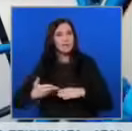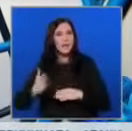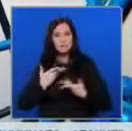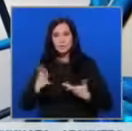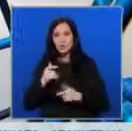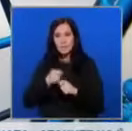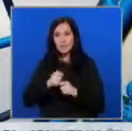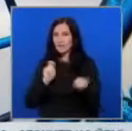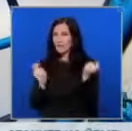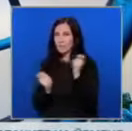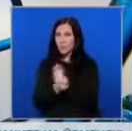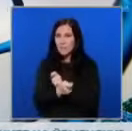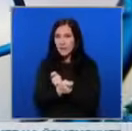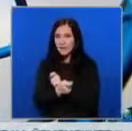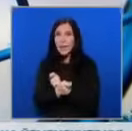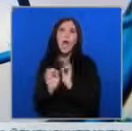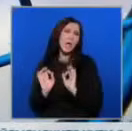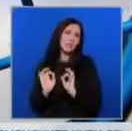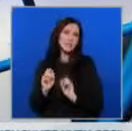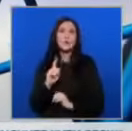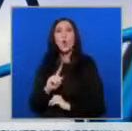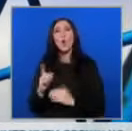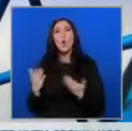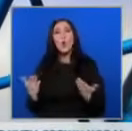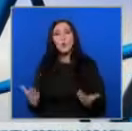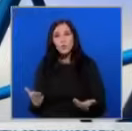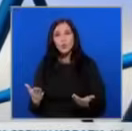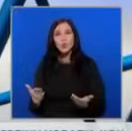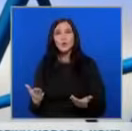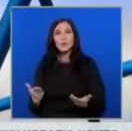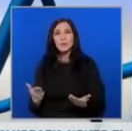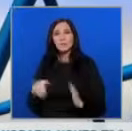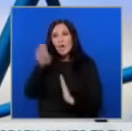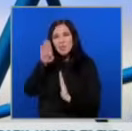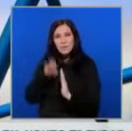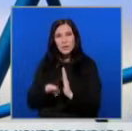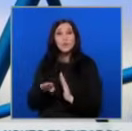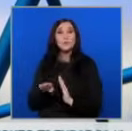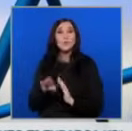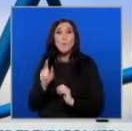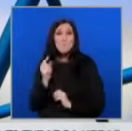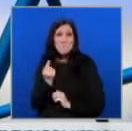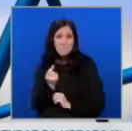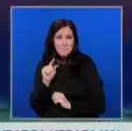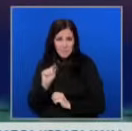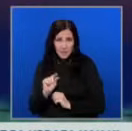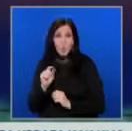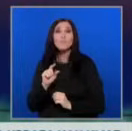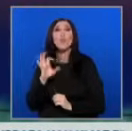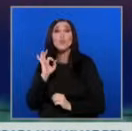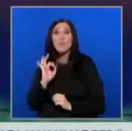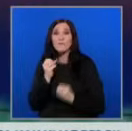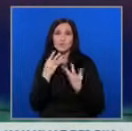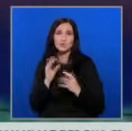ще направим промени, естествено, които да сведат до минимум, до нула възможности за такъв тип